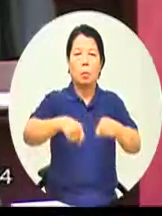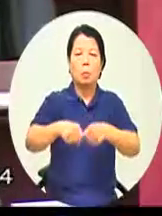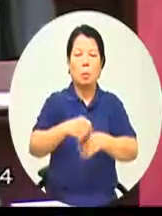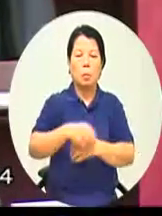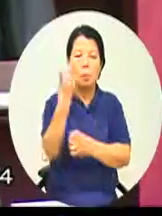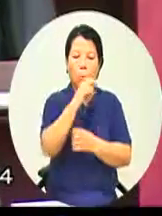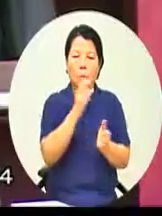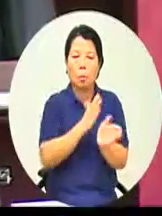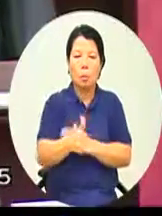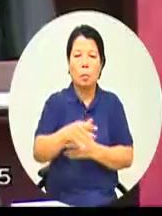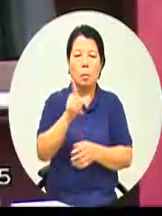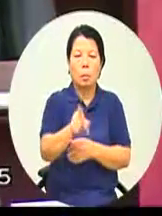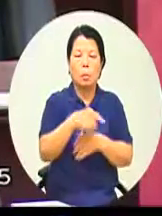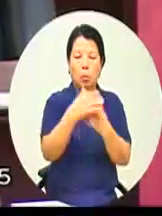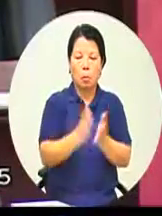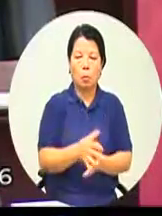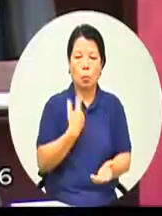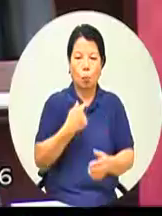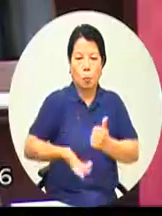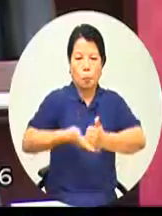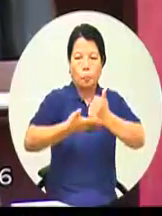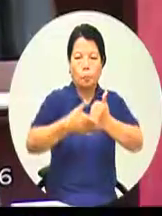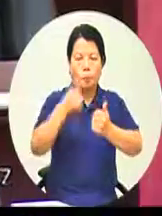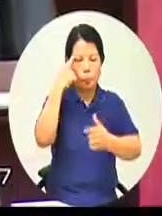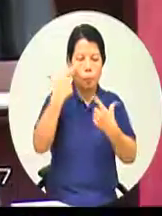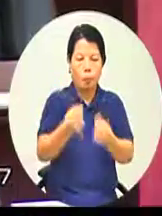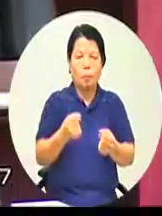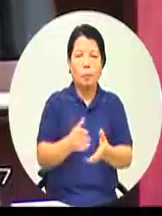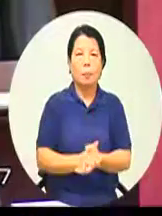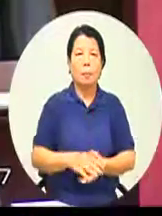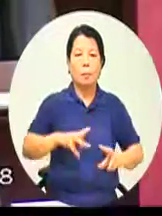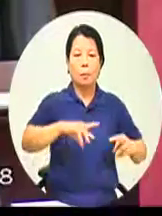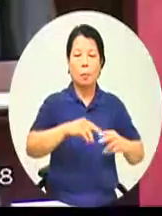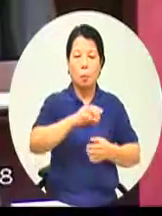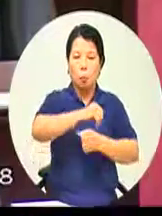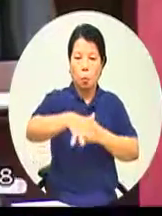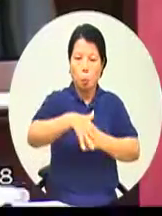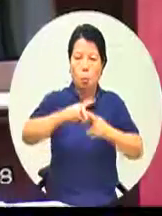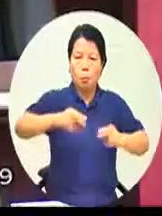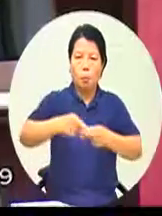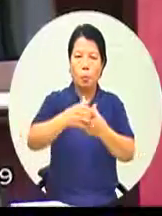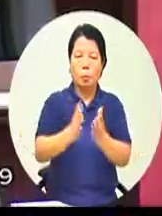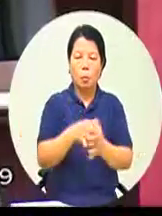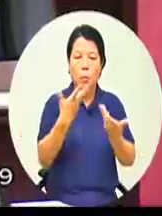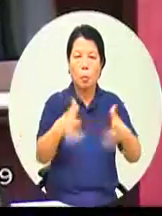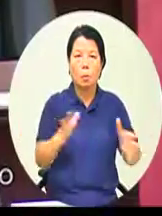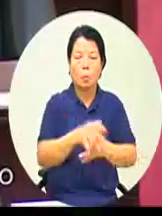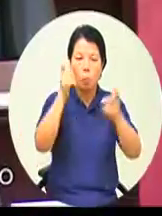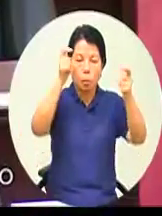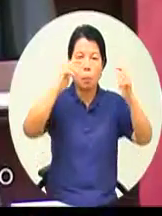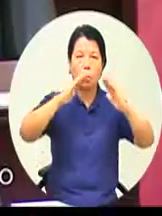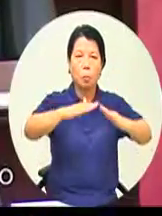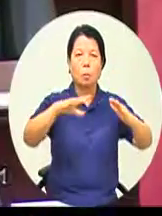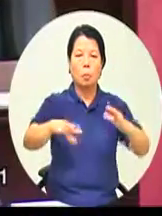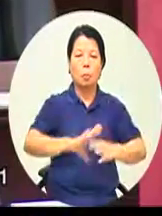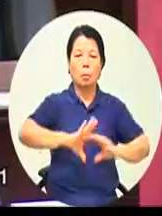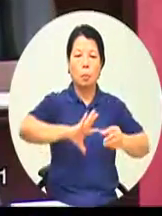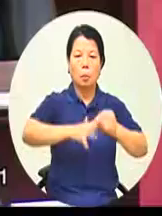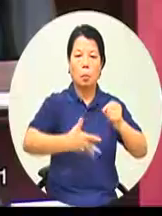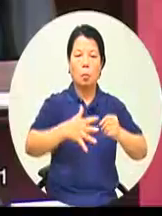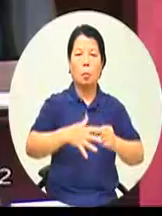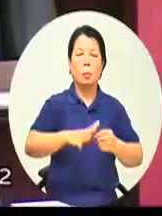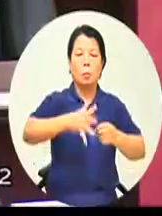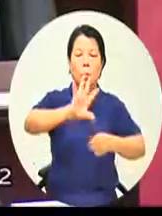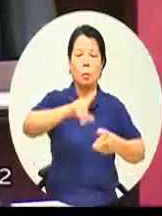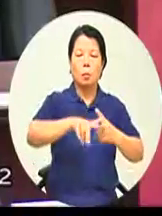我相当肯定这样子的一个组织的变革，因为我想非常多我们高雄市里面的国中小学公立